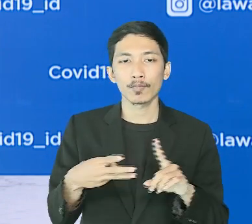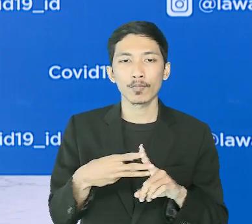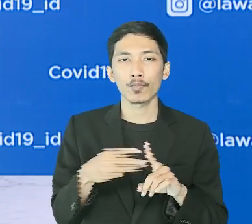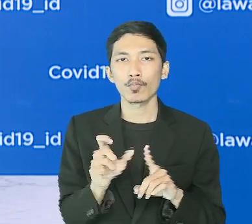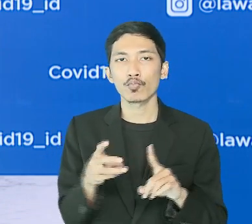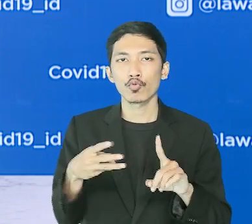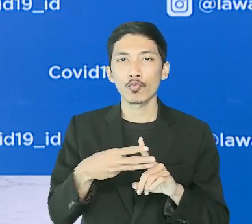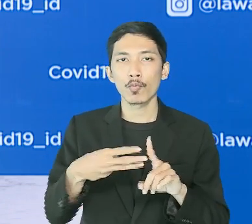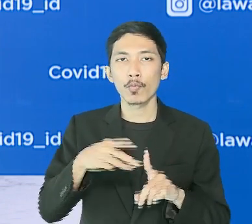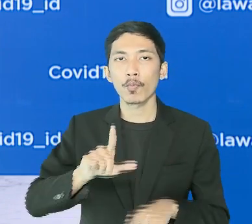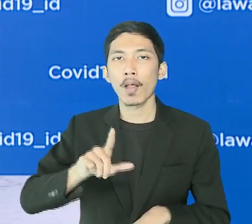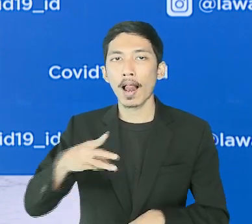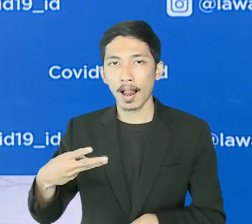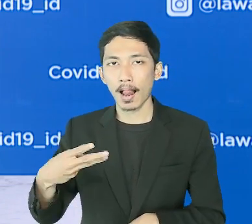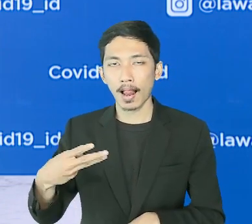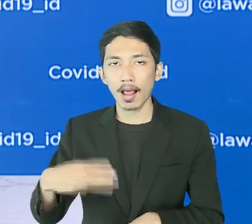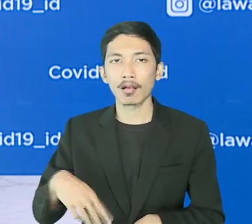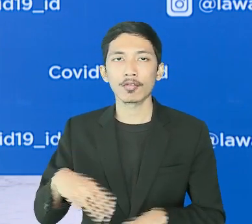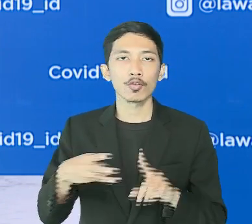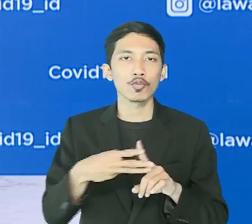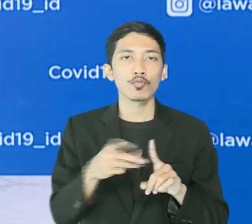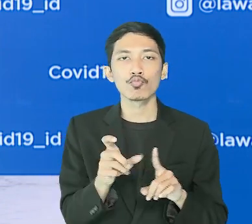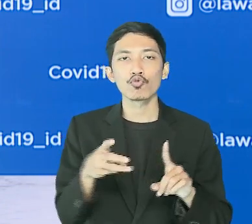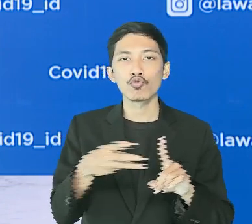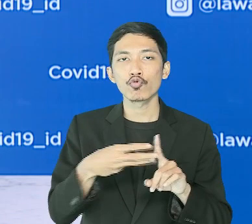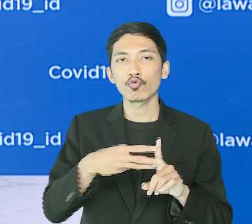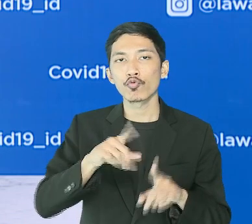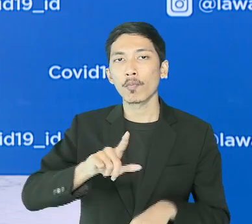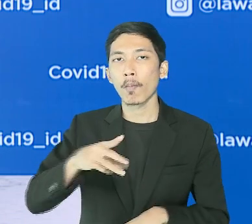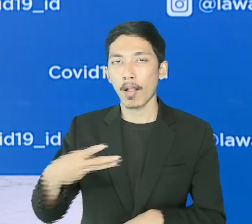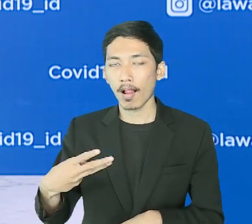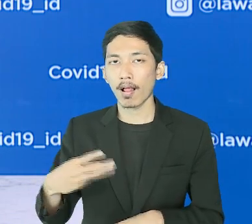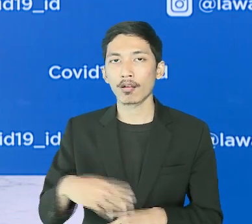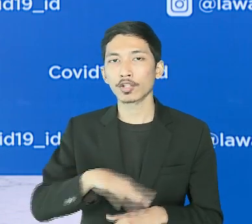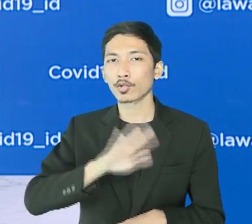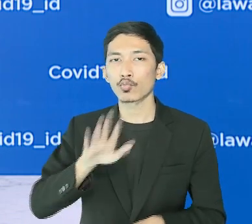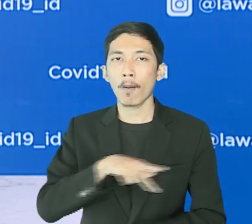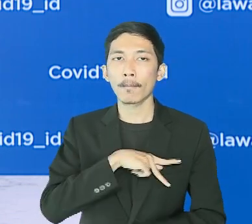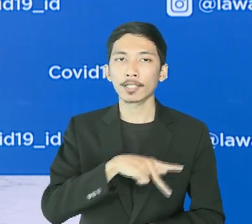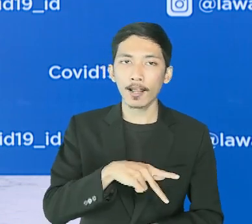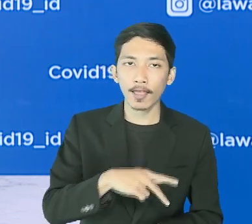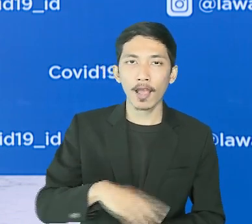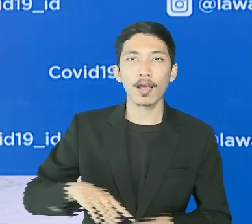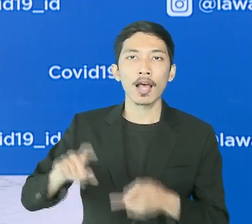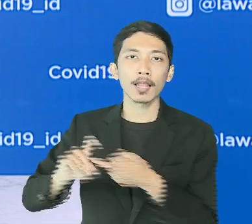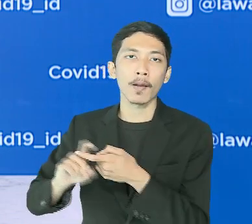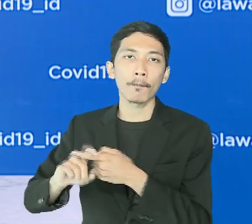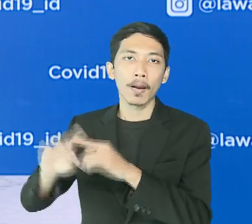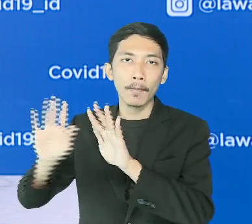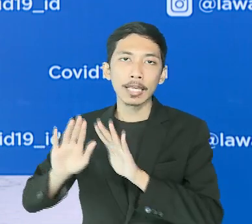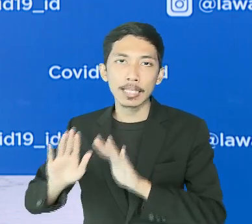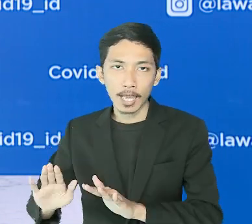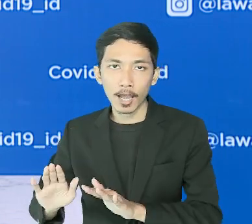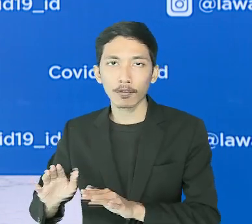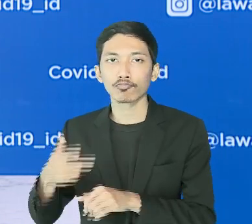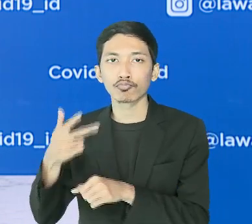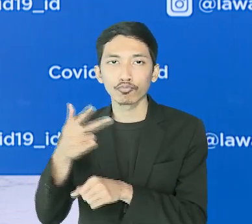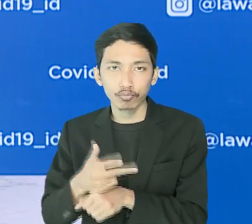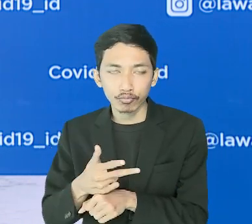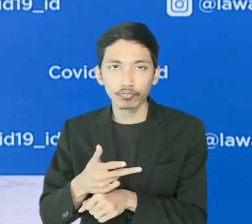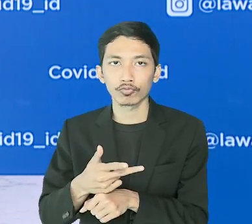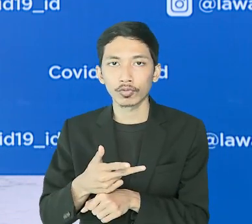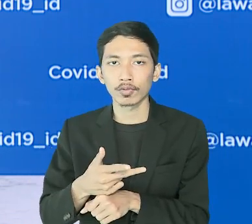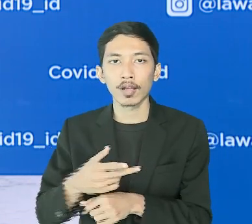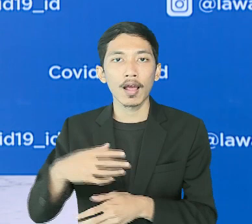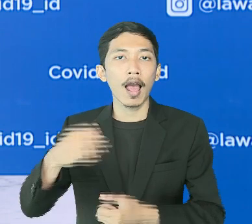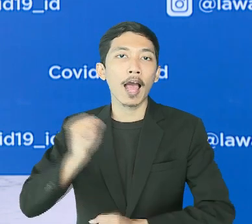maka seluruh partisipan seperti peserta, official, kru media, dan staf pendukung hanya beraktivitas